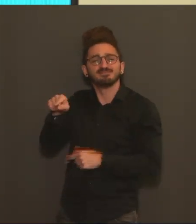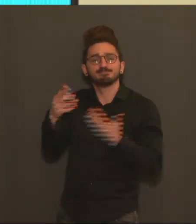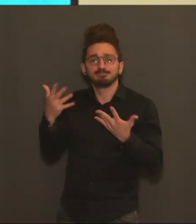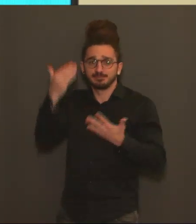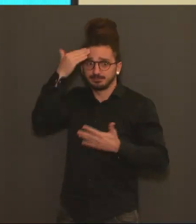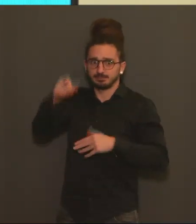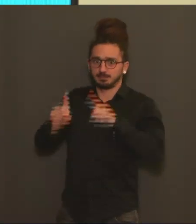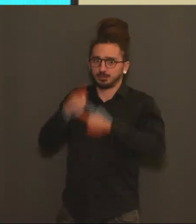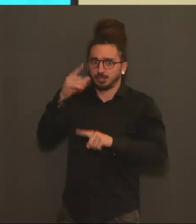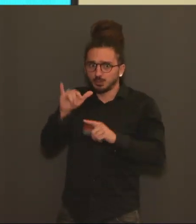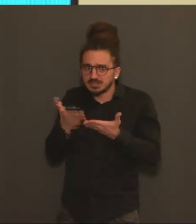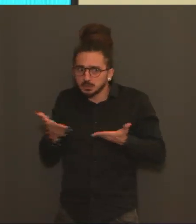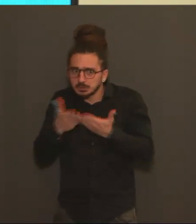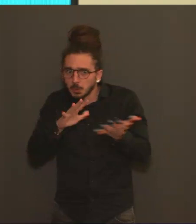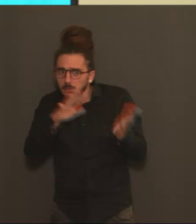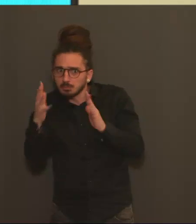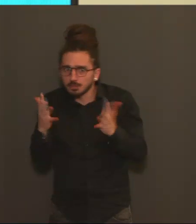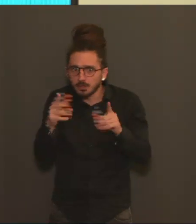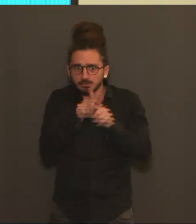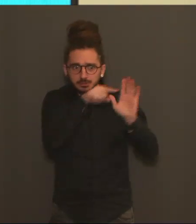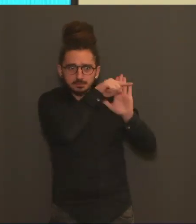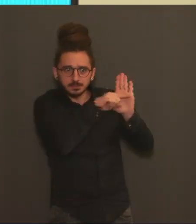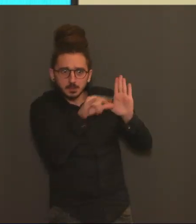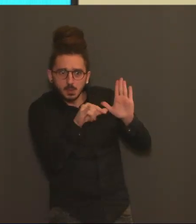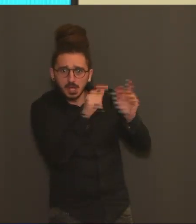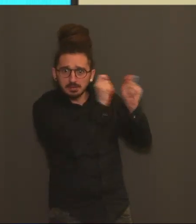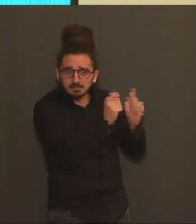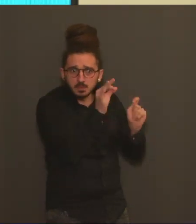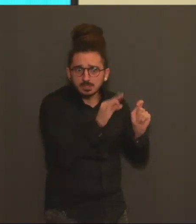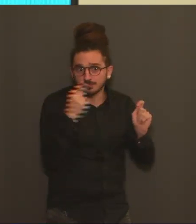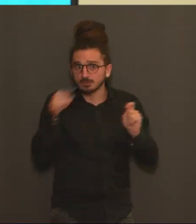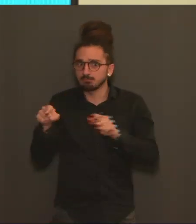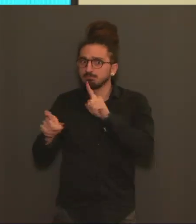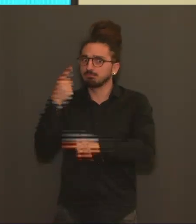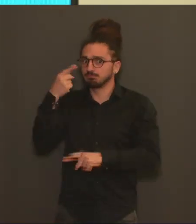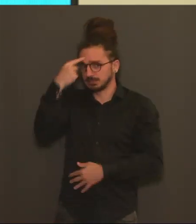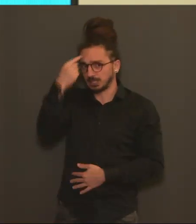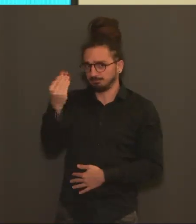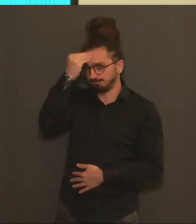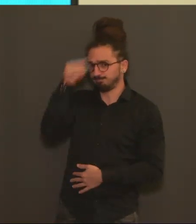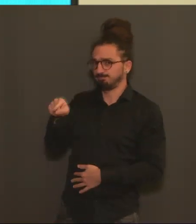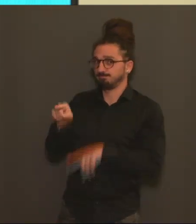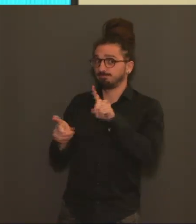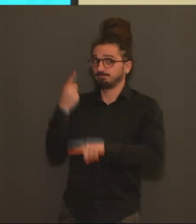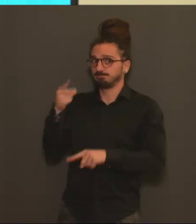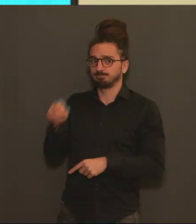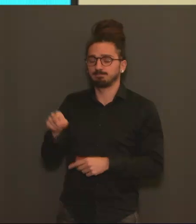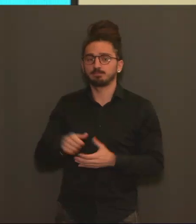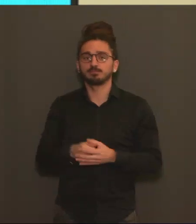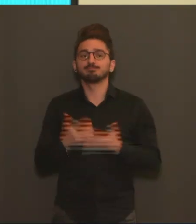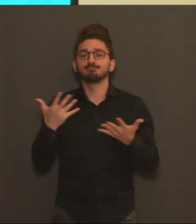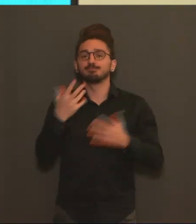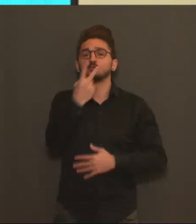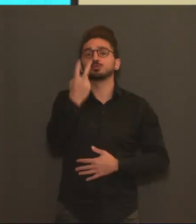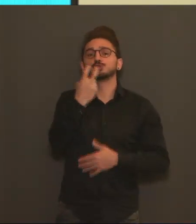l'évaluation des mesures à prendre pour les semaines et les mois qui viennent, on note qu'on a maintenant, depuis 2 semaines, plus de la moitié des